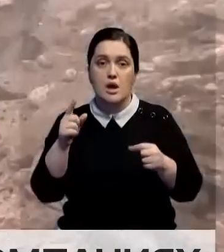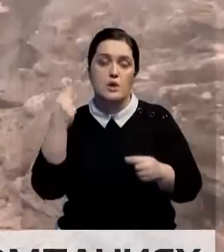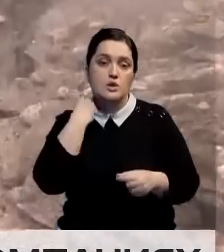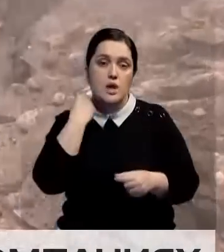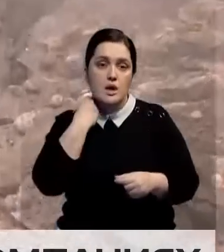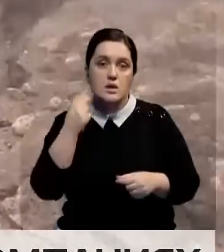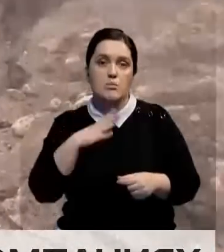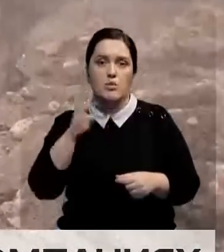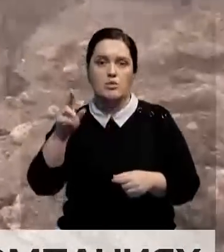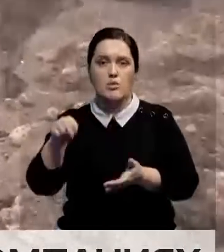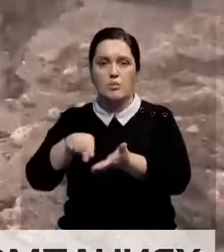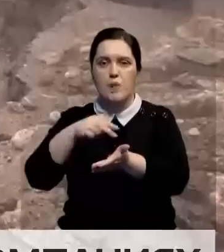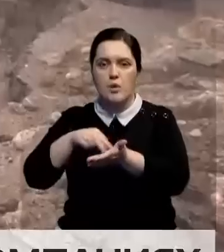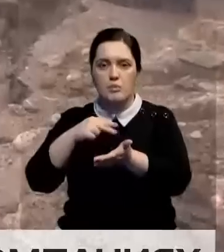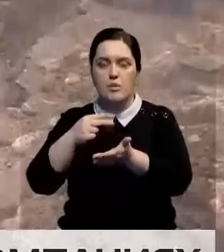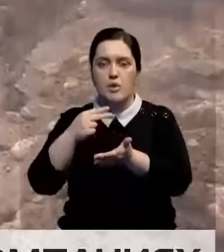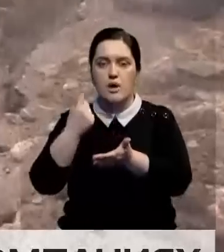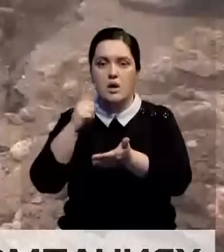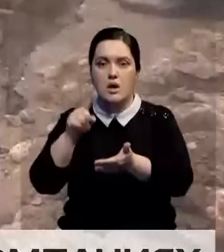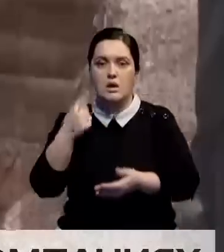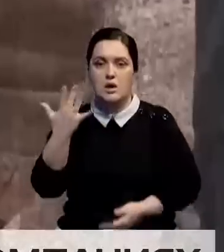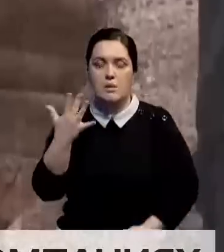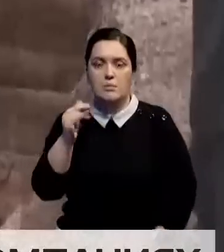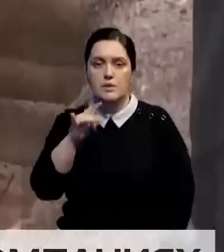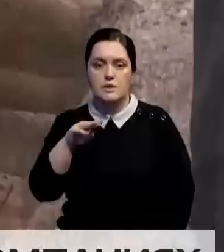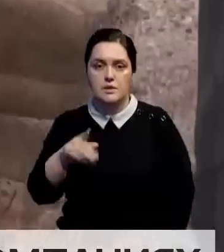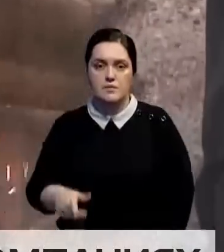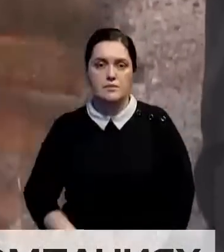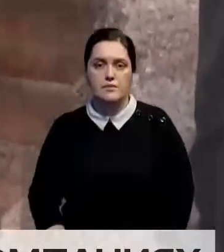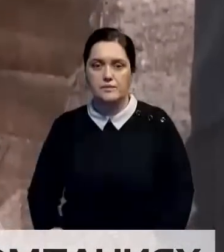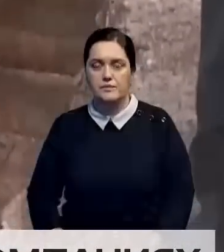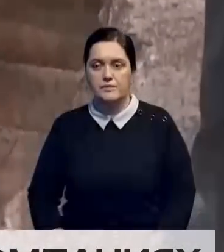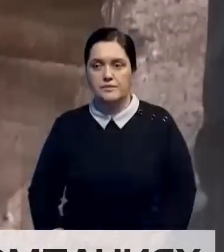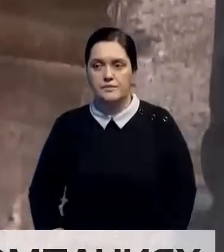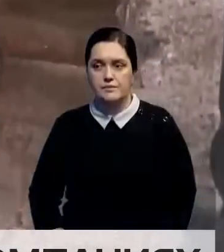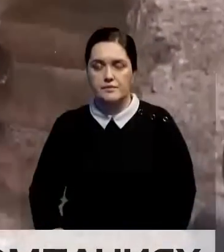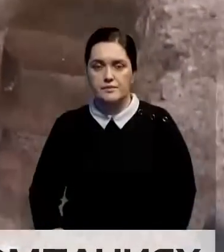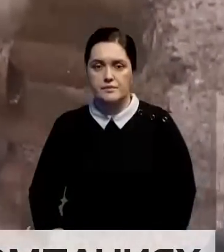имелись задолженности перед поставщиками на сумму свыше 1,5 миллиарда тенге.